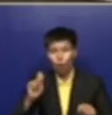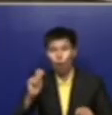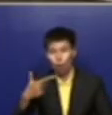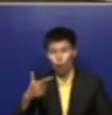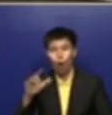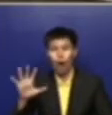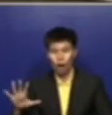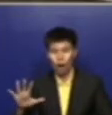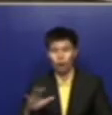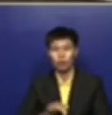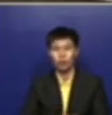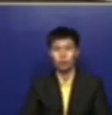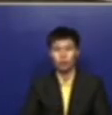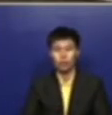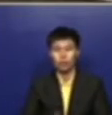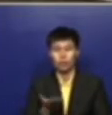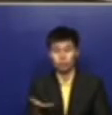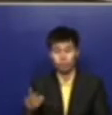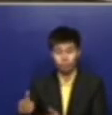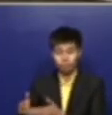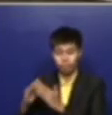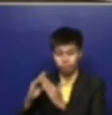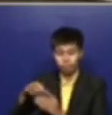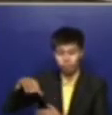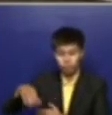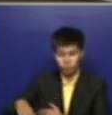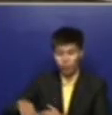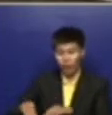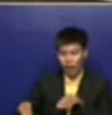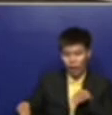ที่ตั้งเขาครับใกล้ที่ผมอยู่อาศัย